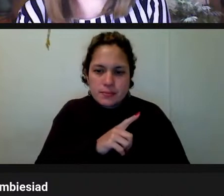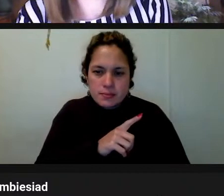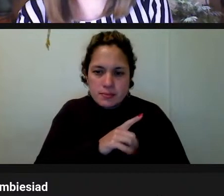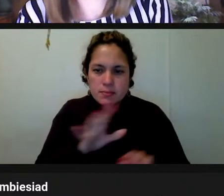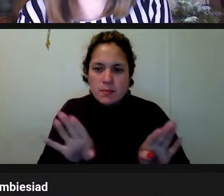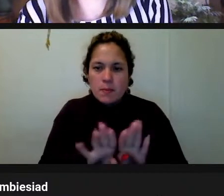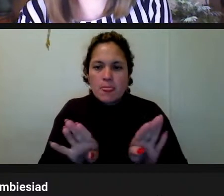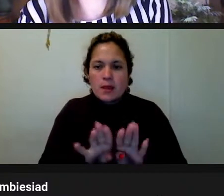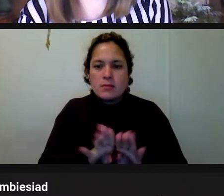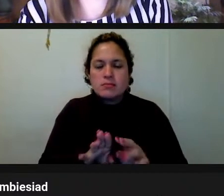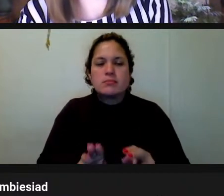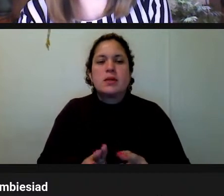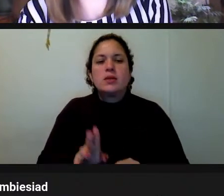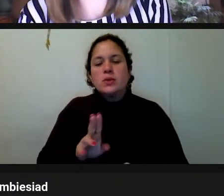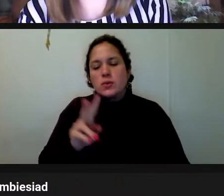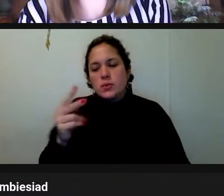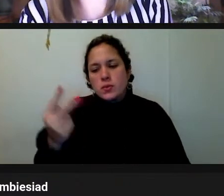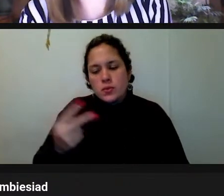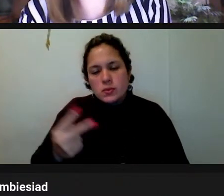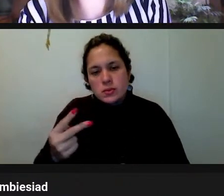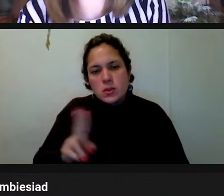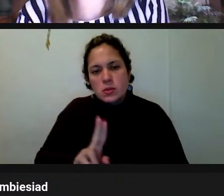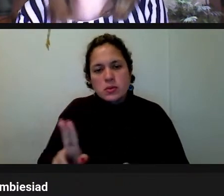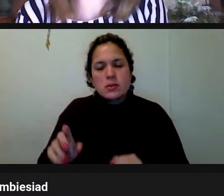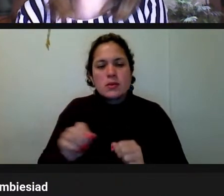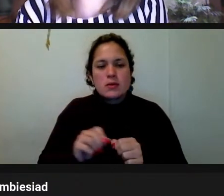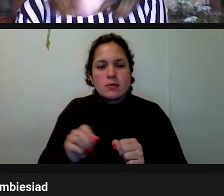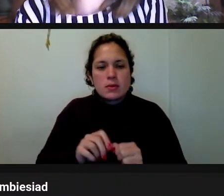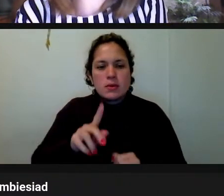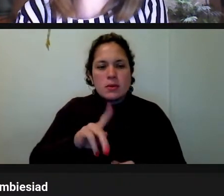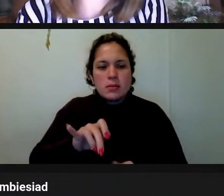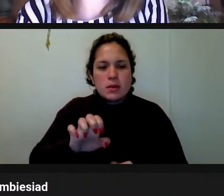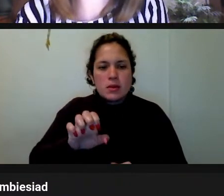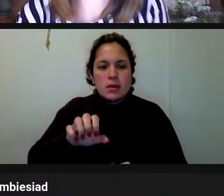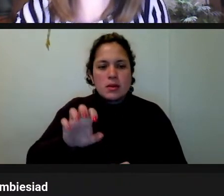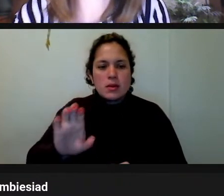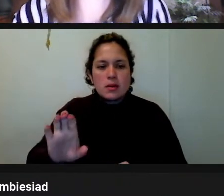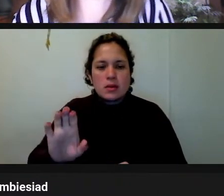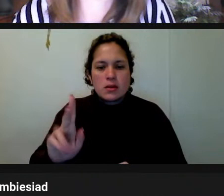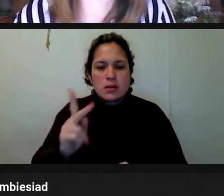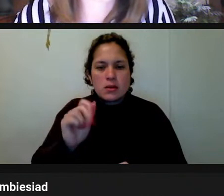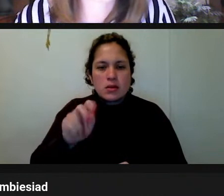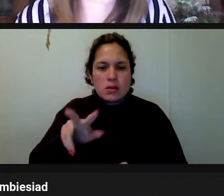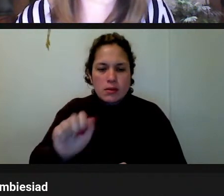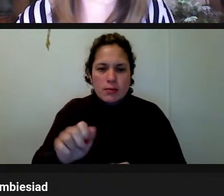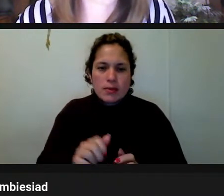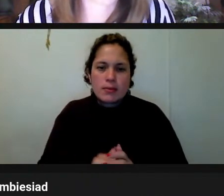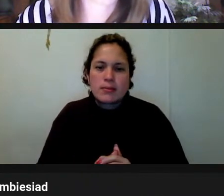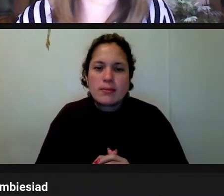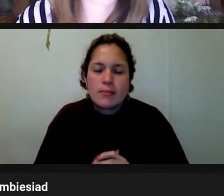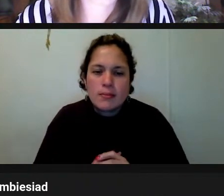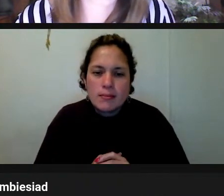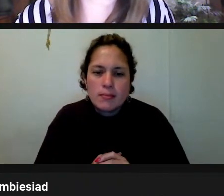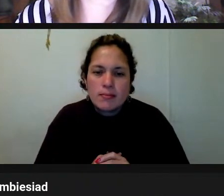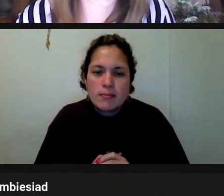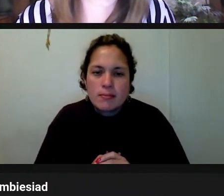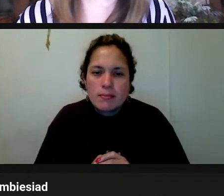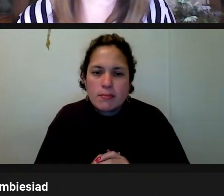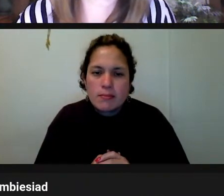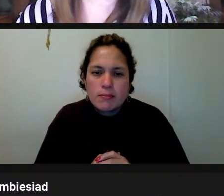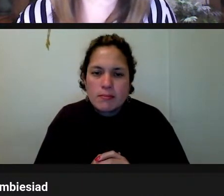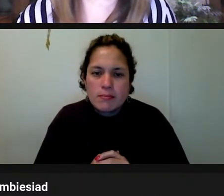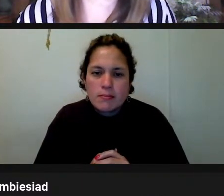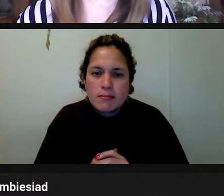Biesiada, ele veio da palavra Biesiada, justamente. E eu não sei como falar isso em português. Eu também não sei,